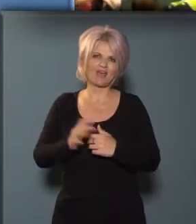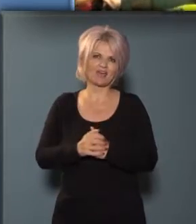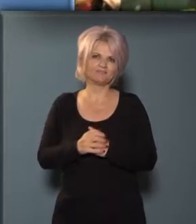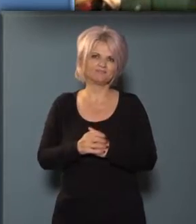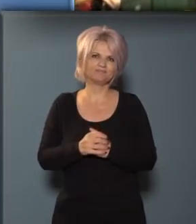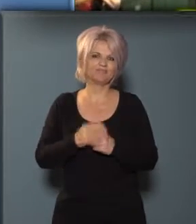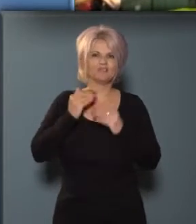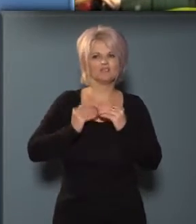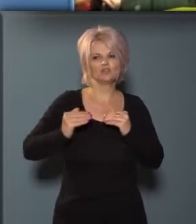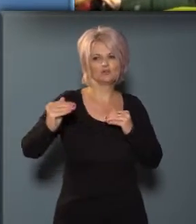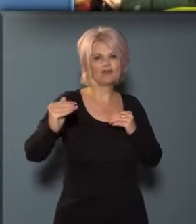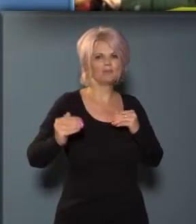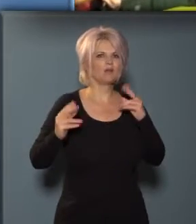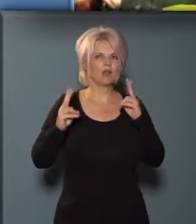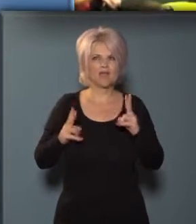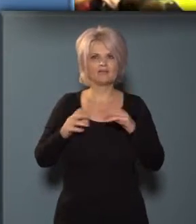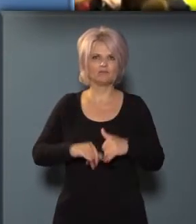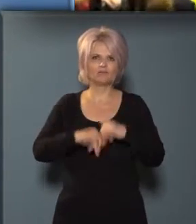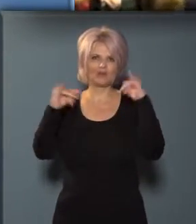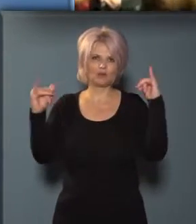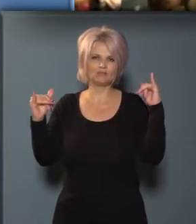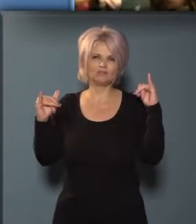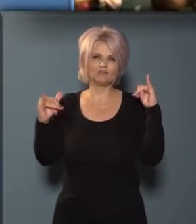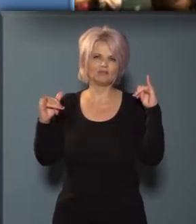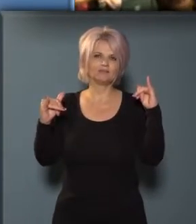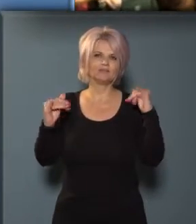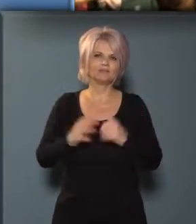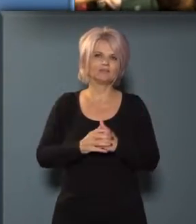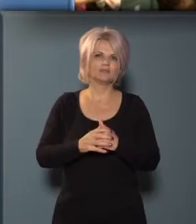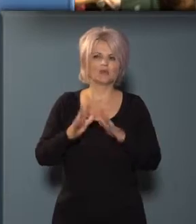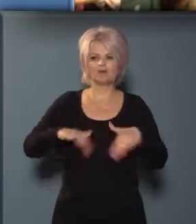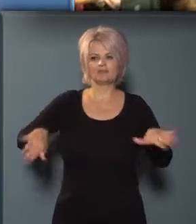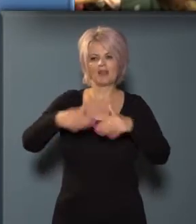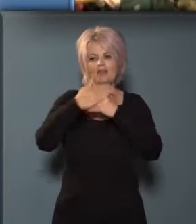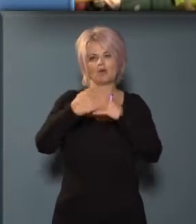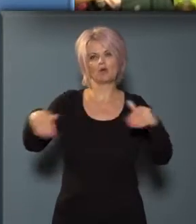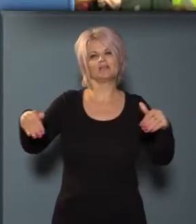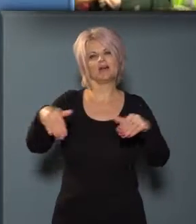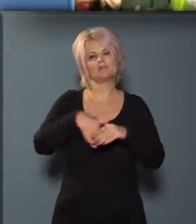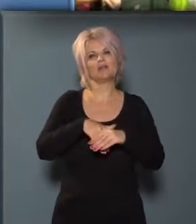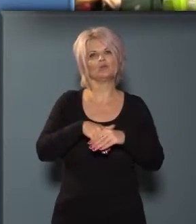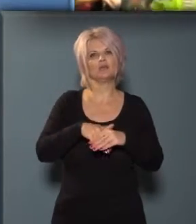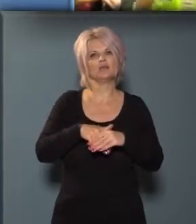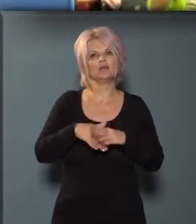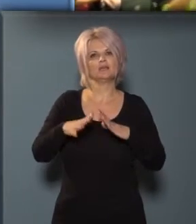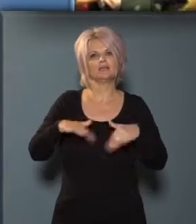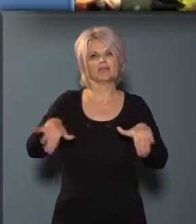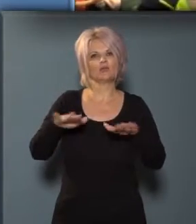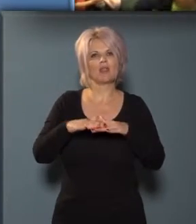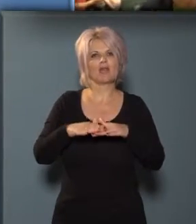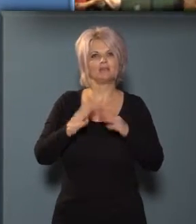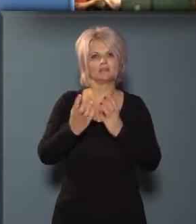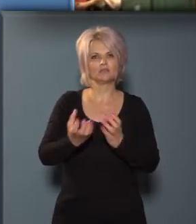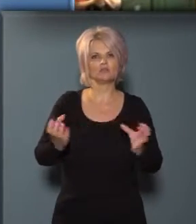pedig továbbra lehet esetleg tovább fejlődni, az a teleghatáron belüli területek, a csarnok melletti területeknek